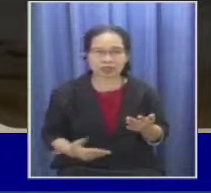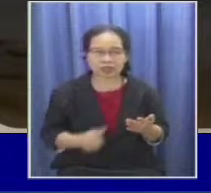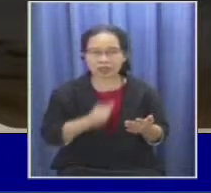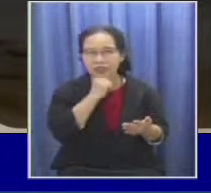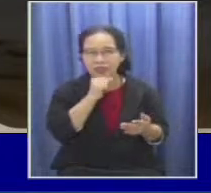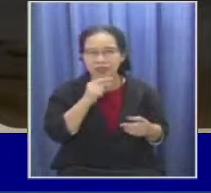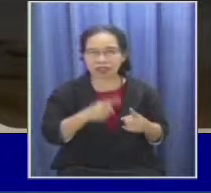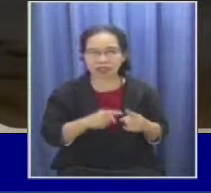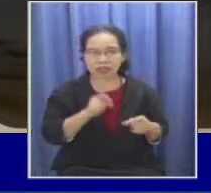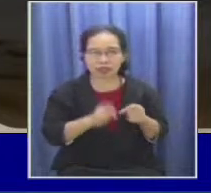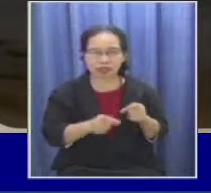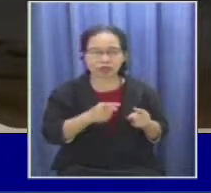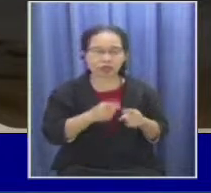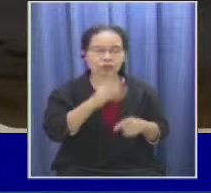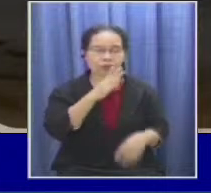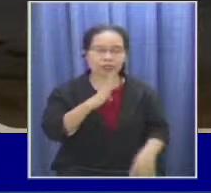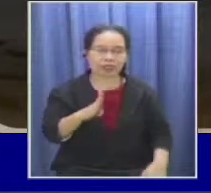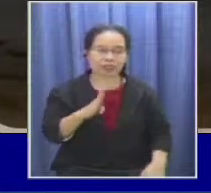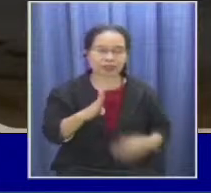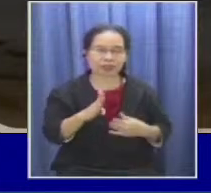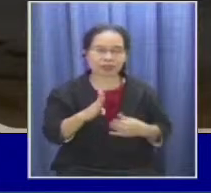de hyira Awurade ne